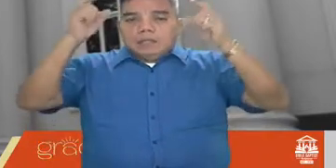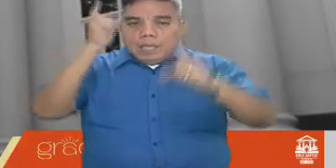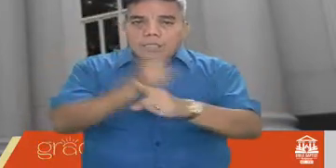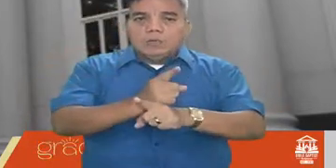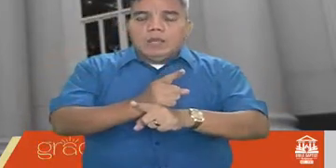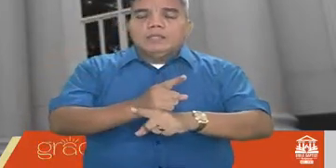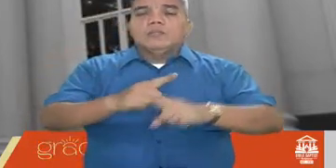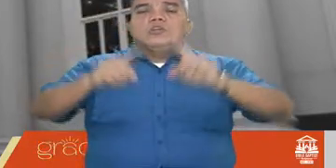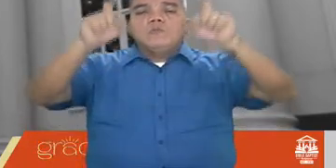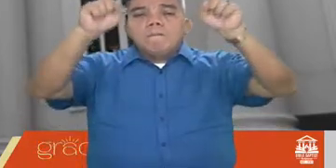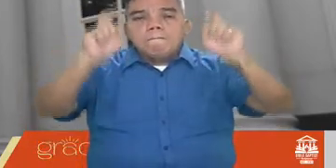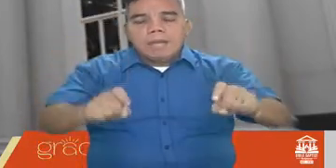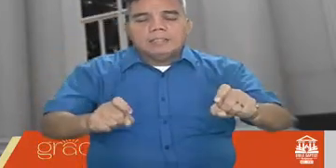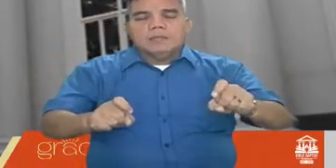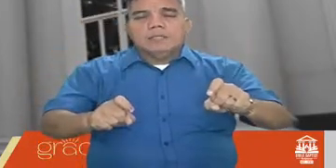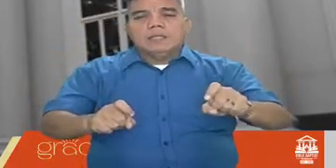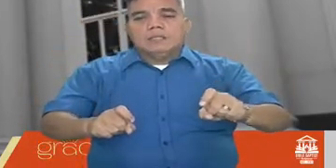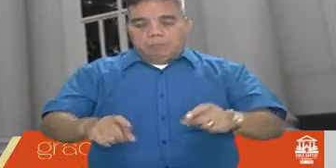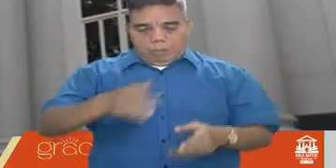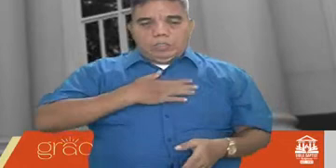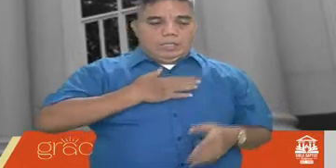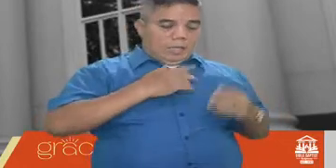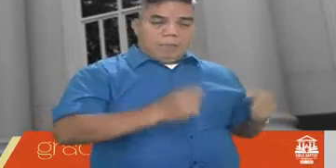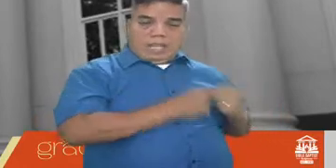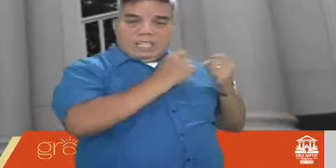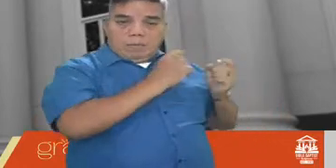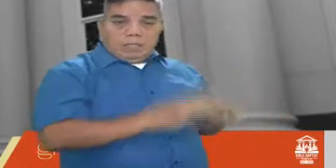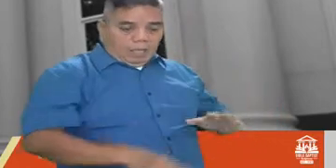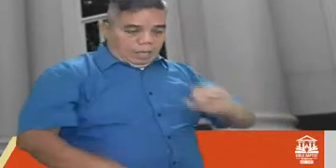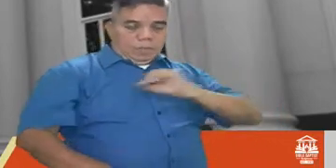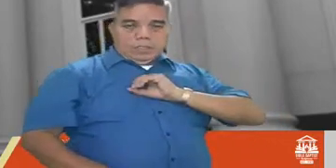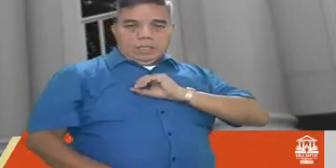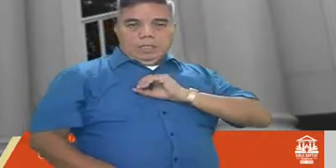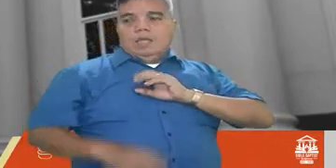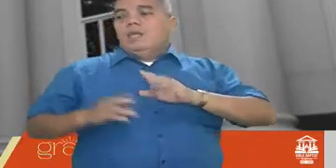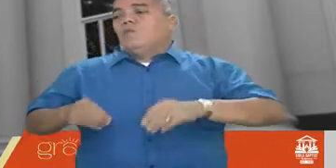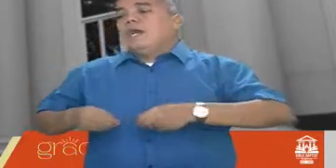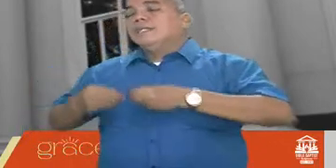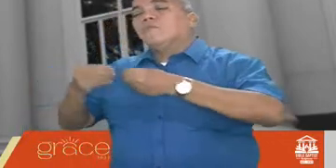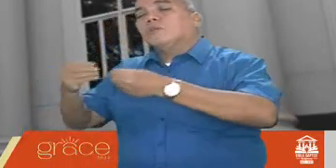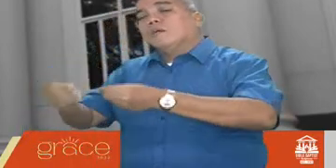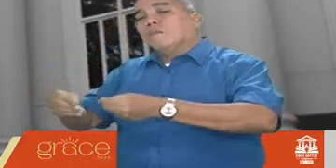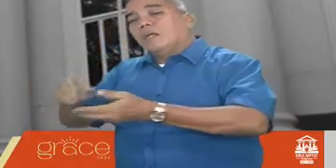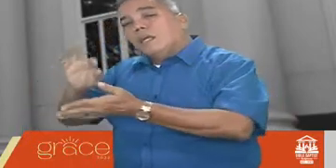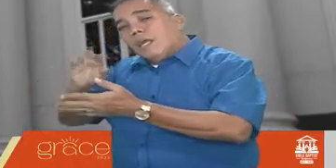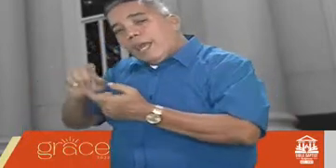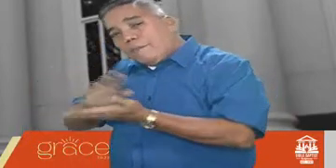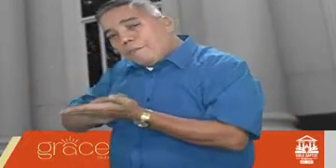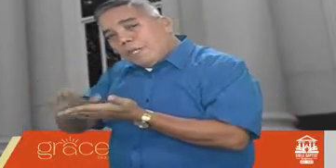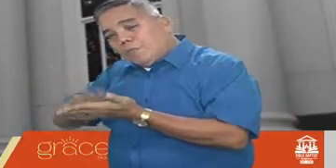Angayan lang nga may masalaypon man ta, muhatag tag allowance.